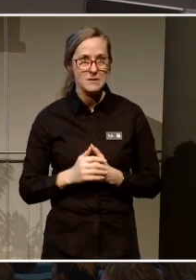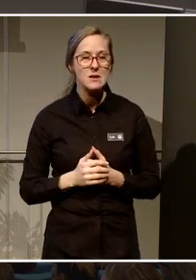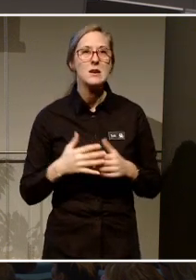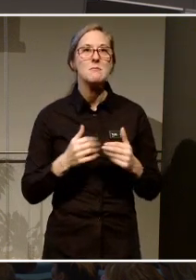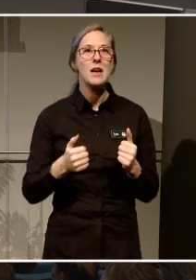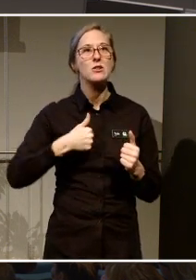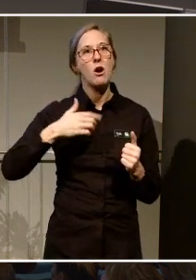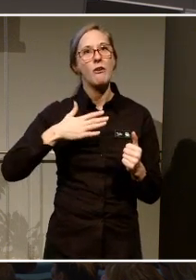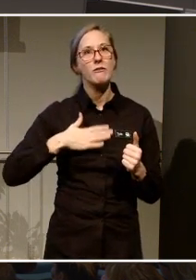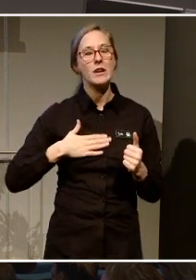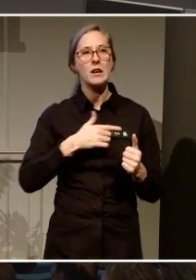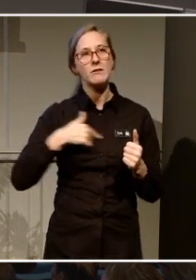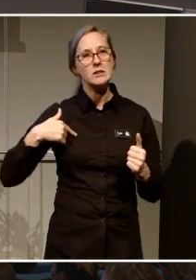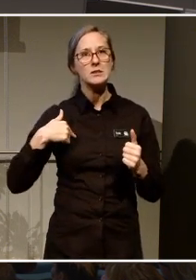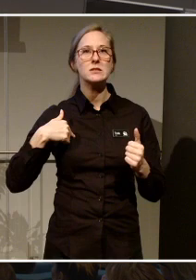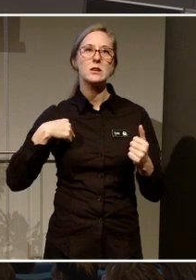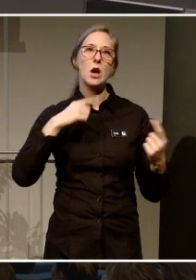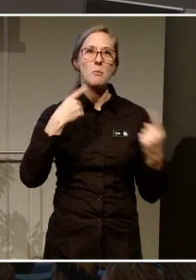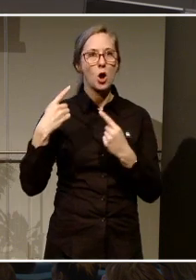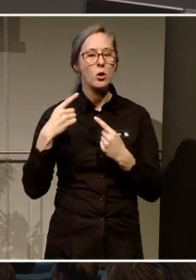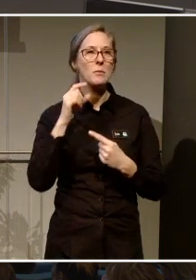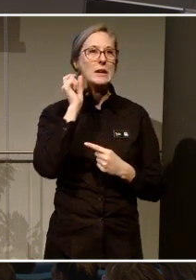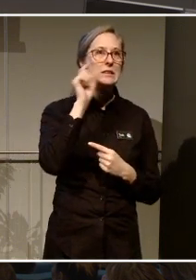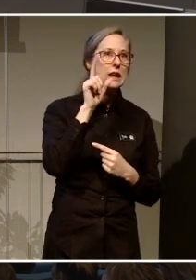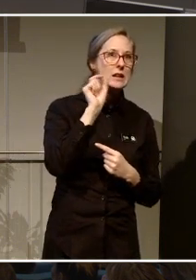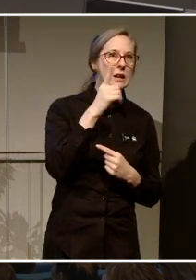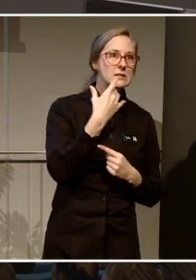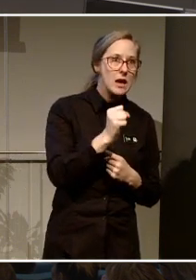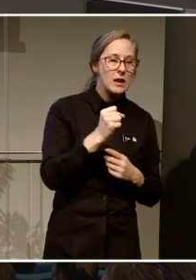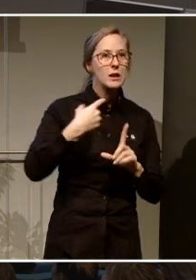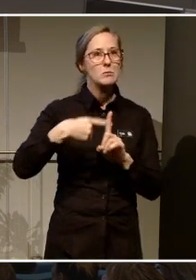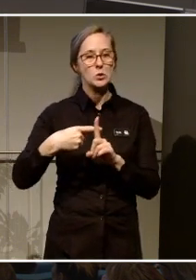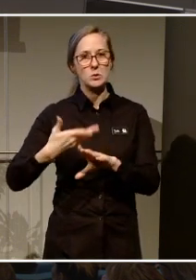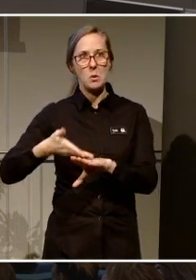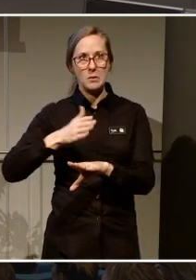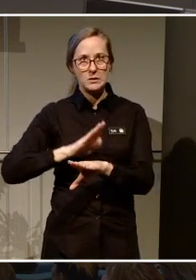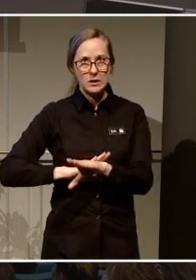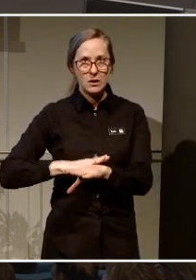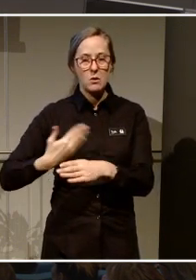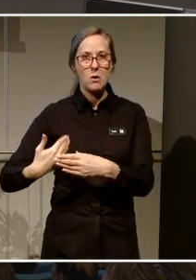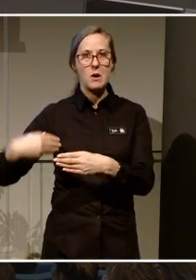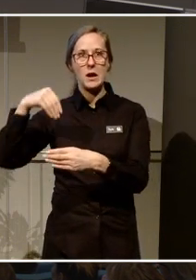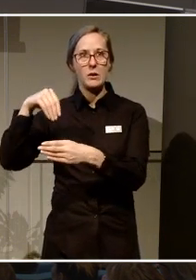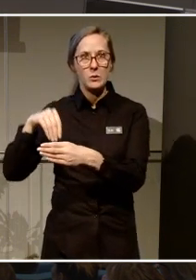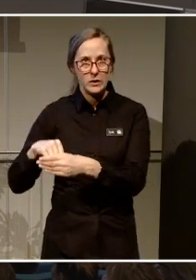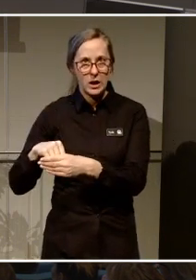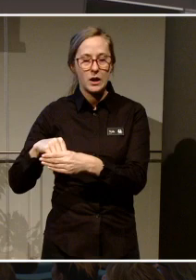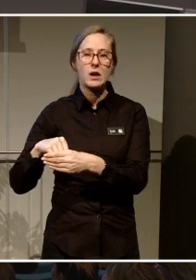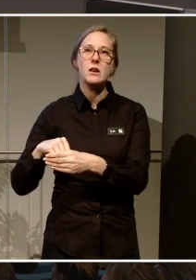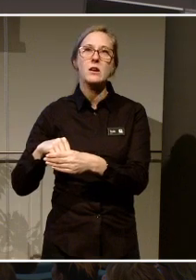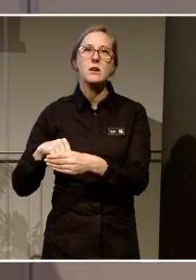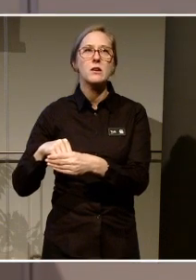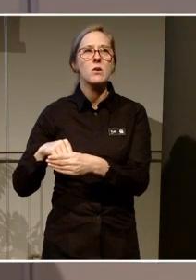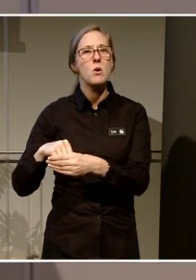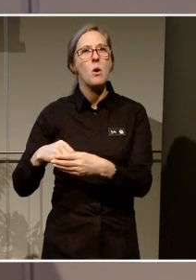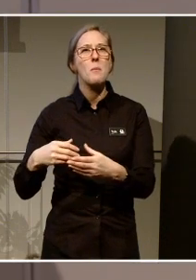om digitalisering och inkludering och kompetenser. Även allting vi har och alla olikheter och alla